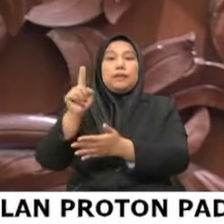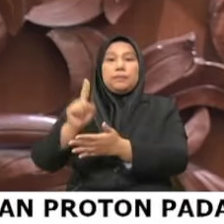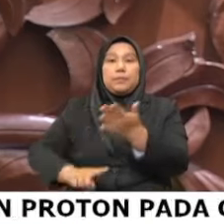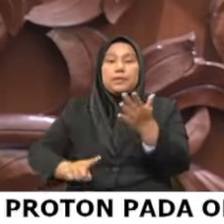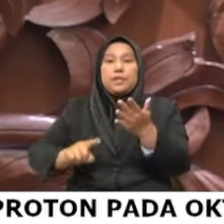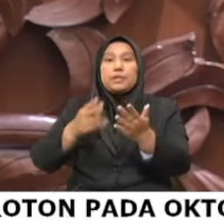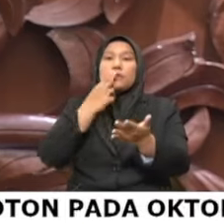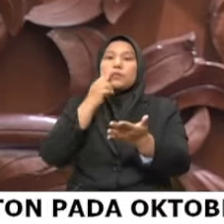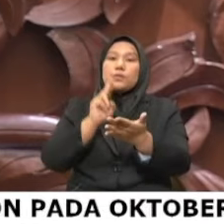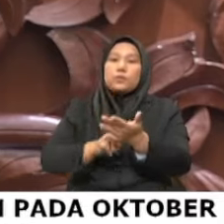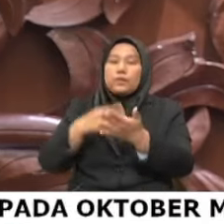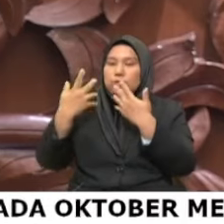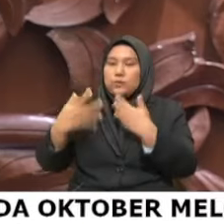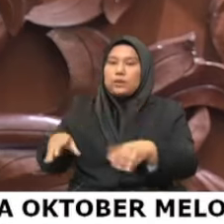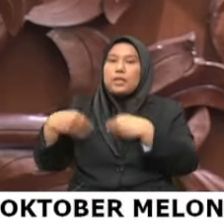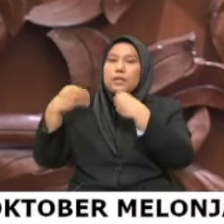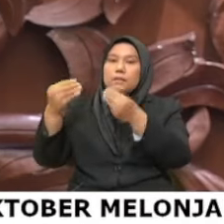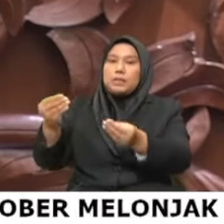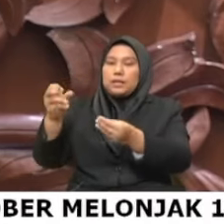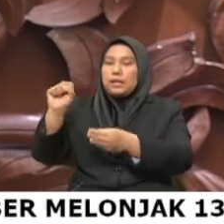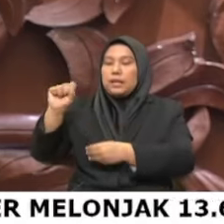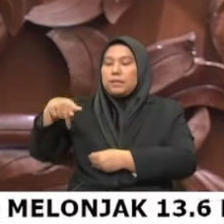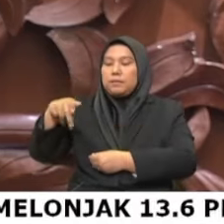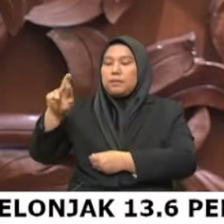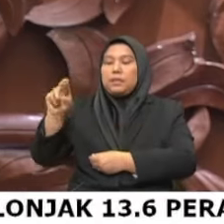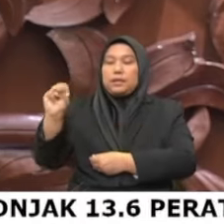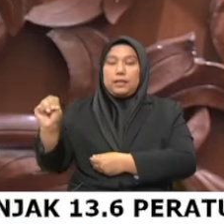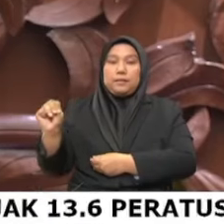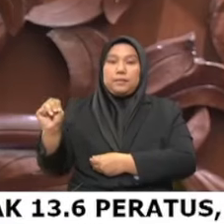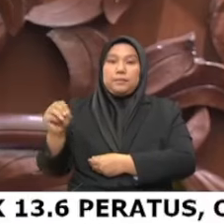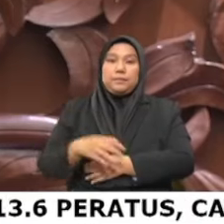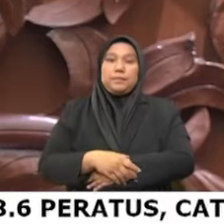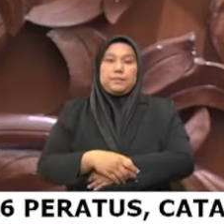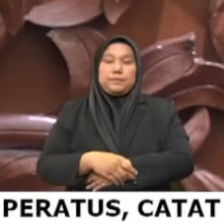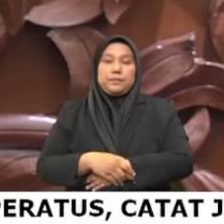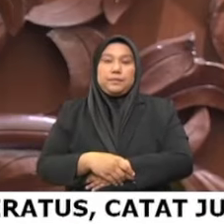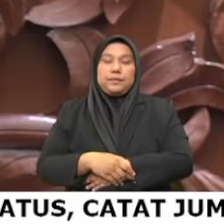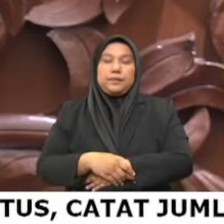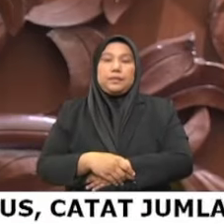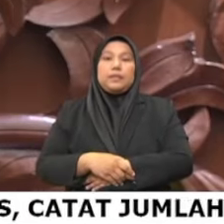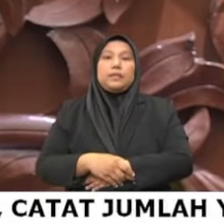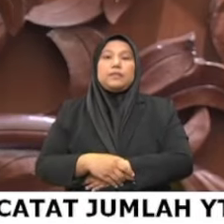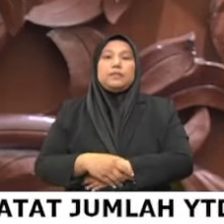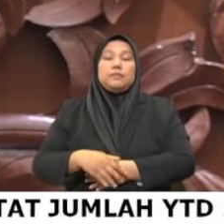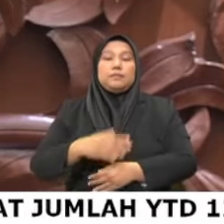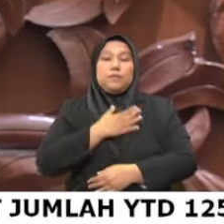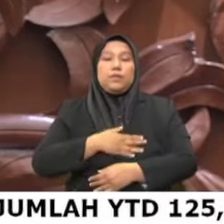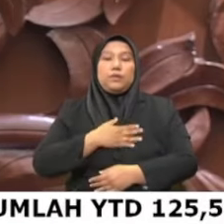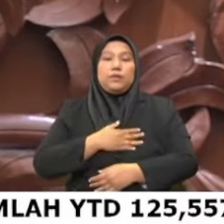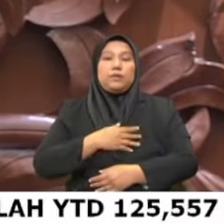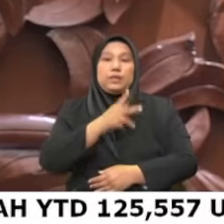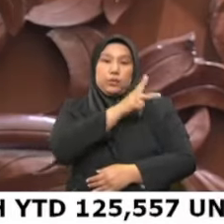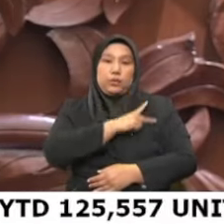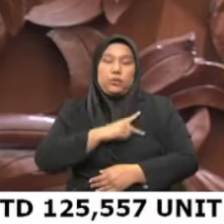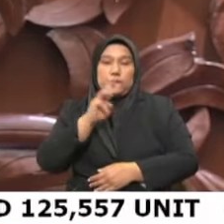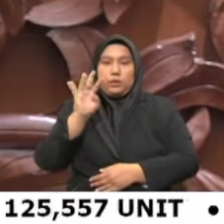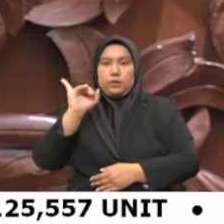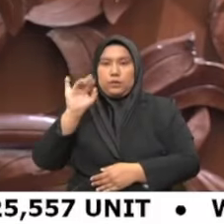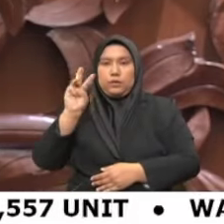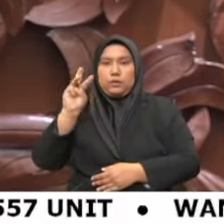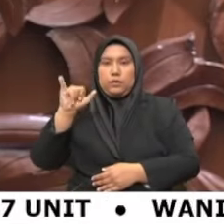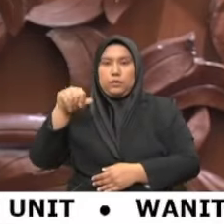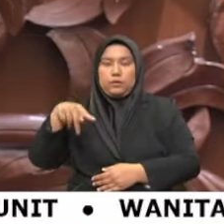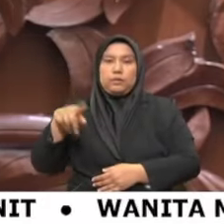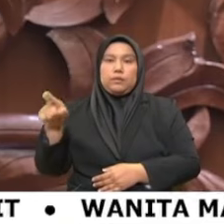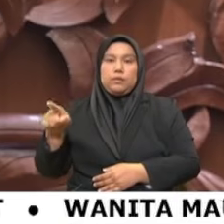Jadi oleh kerana pendang tidak ada di sini, saya mohon kalau boleh Ketua WIP maklumkan kepada pendang, dia ada dua option. Option